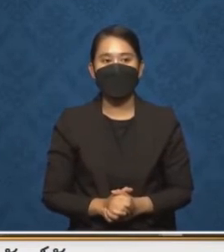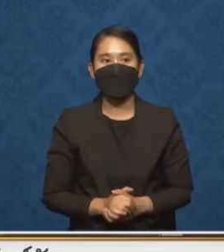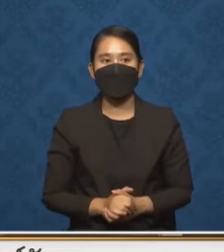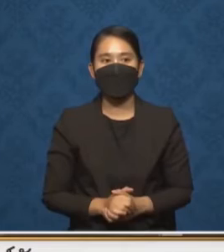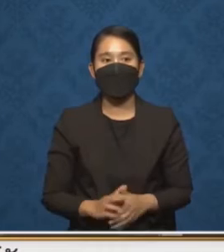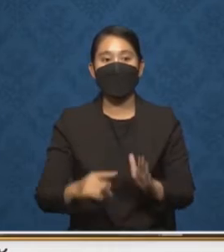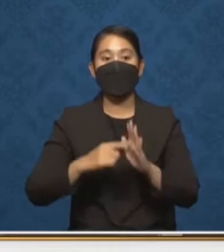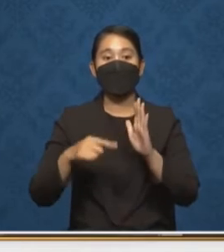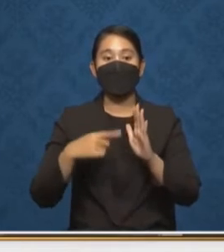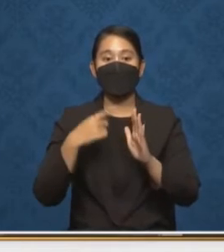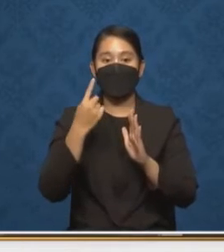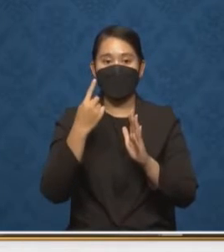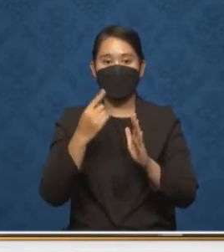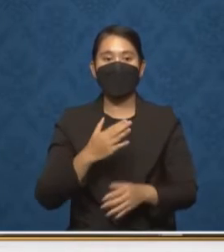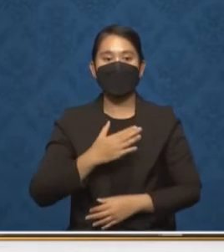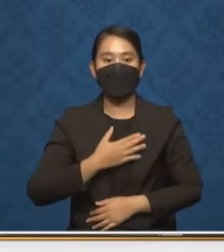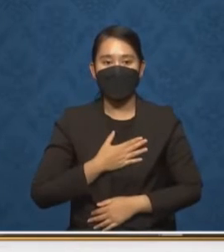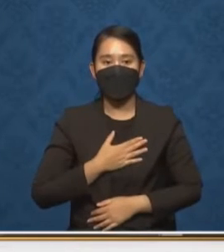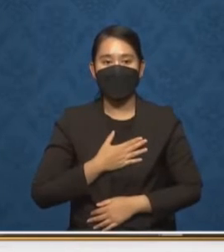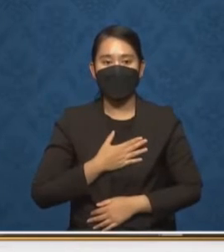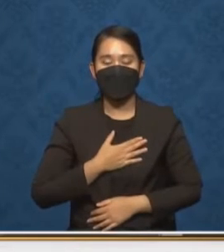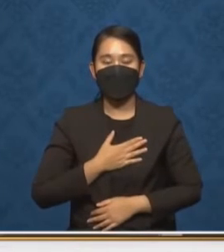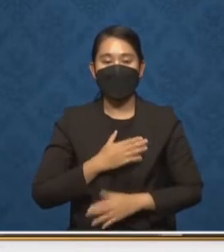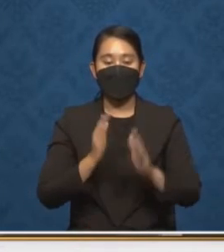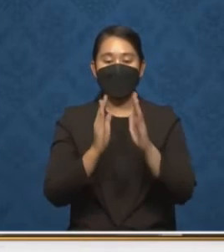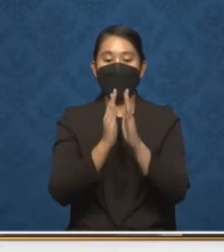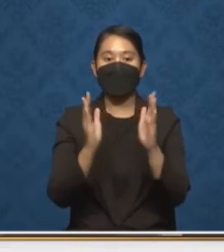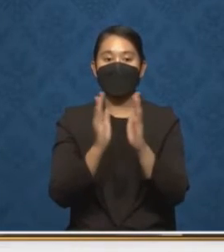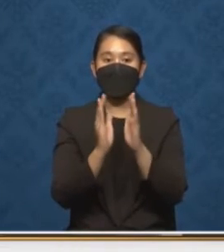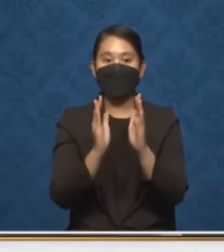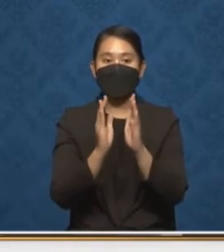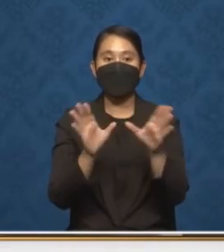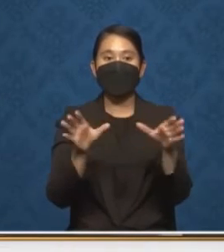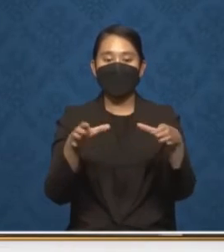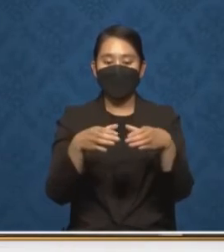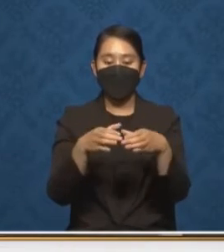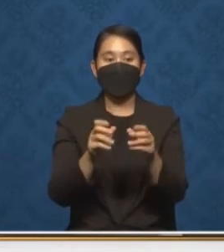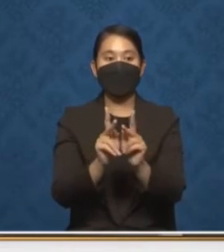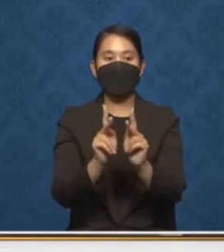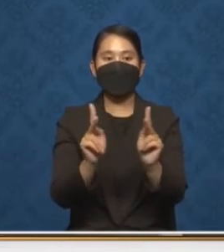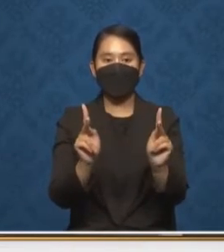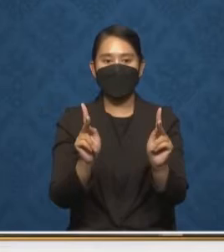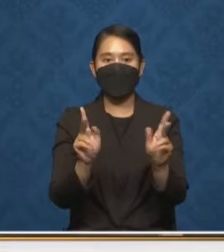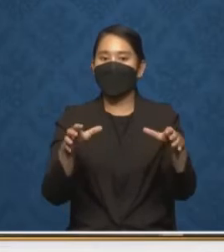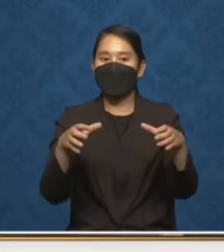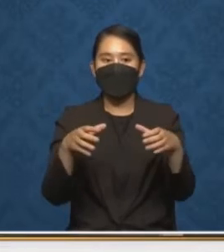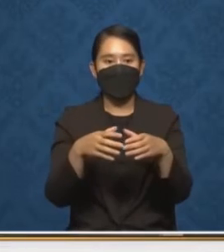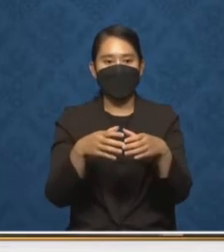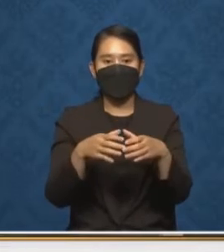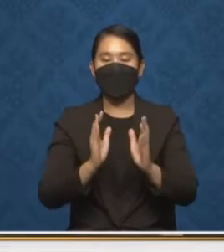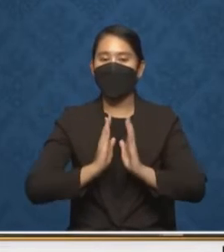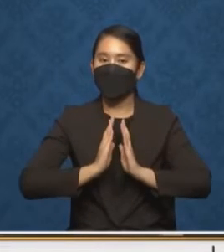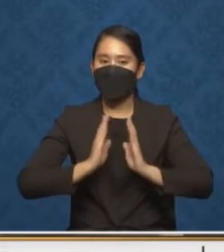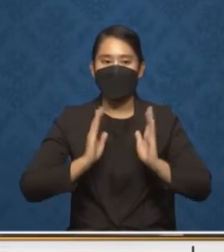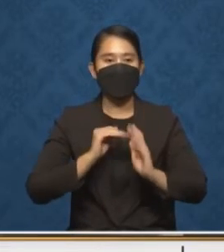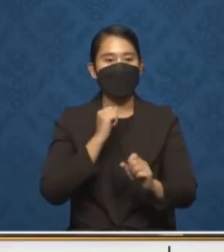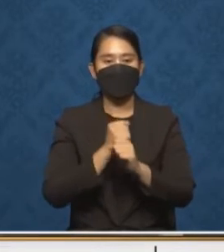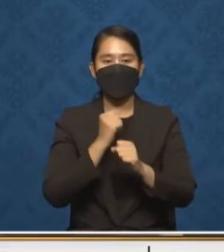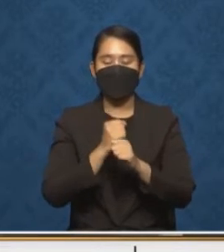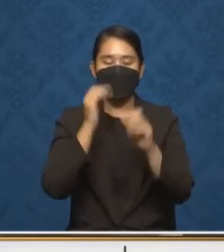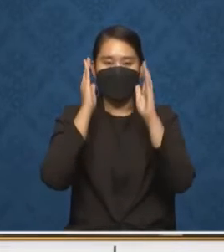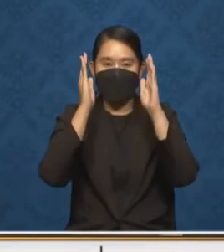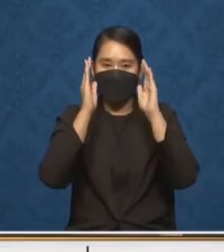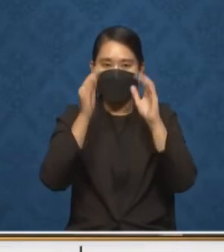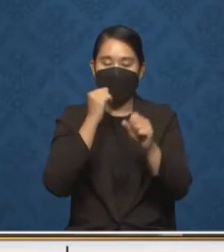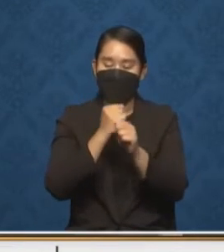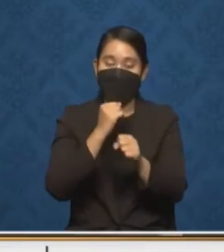ก่อนผมขอขอบคุณท่านกรมธิการนะครับ ที่ได้ทำงานอย่างเข้มแข็นะคร